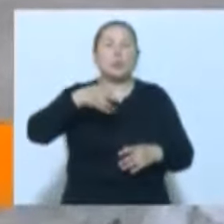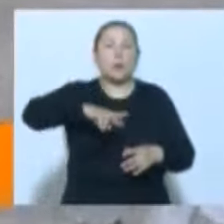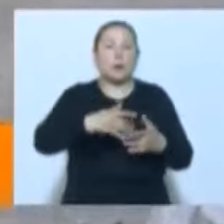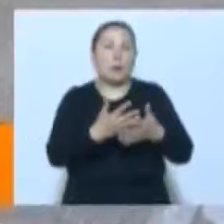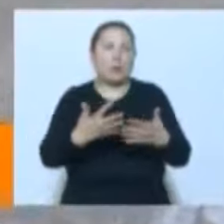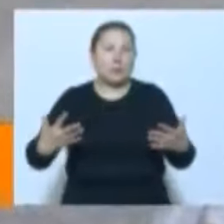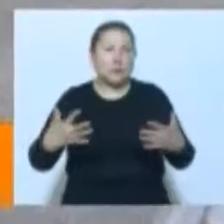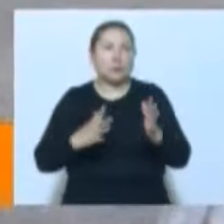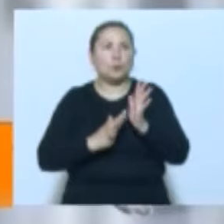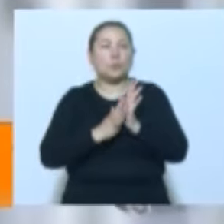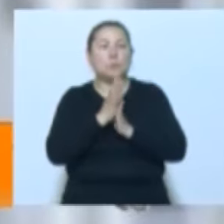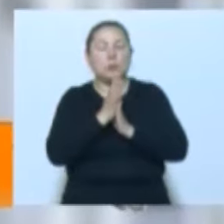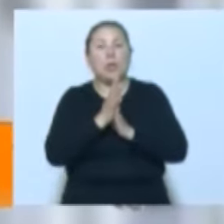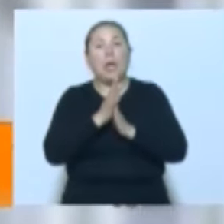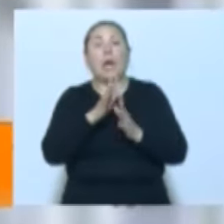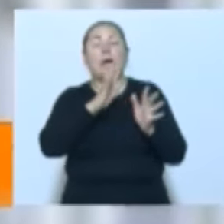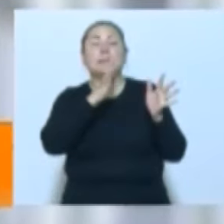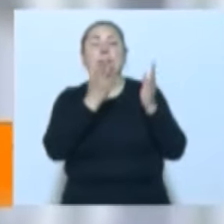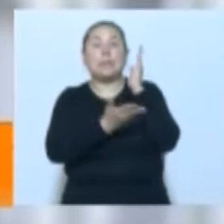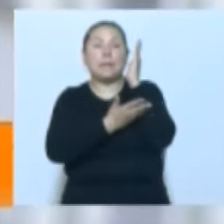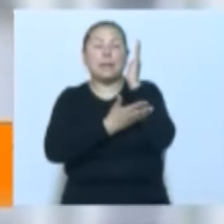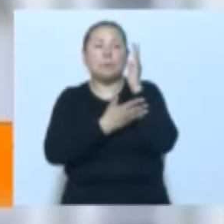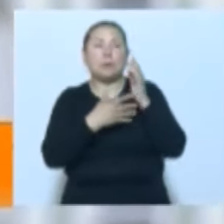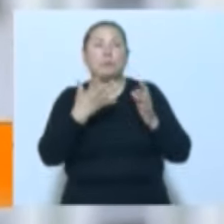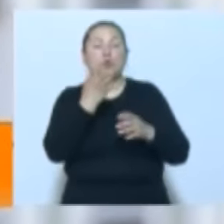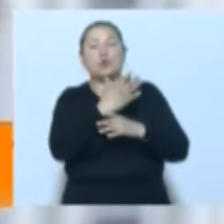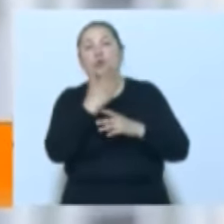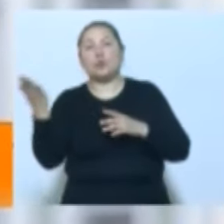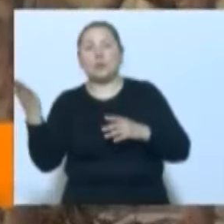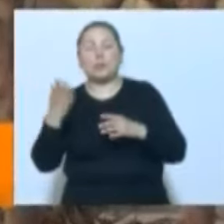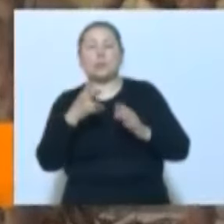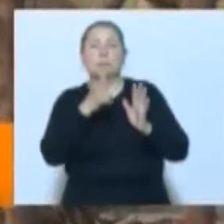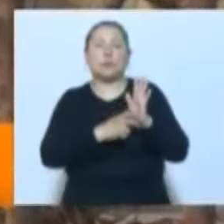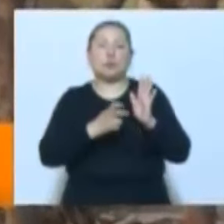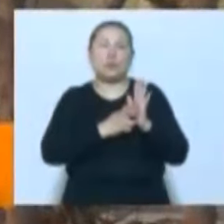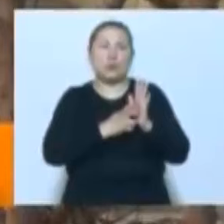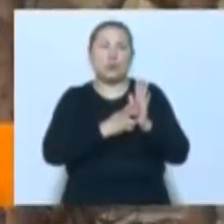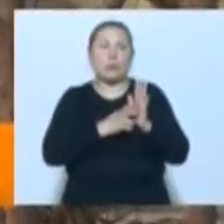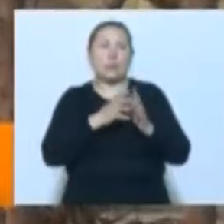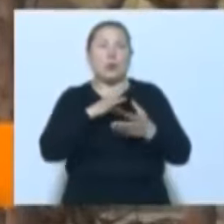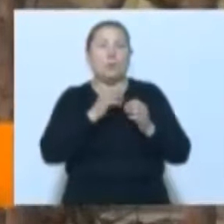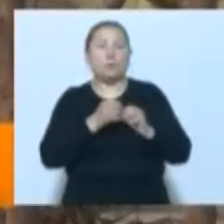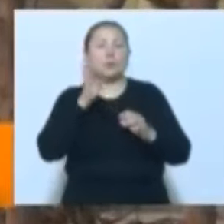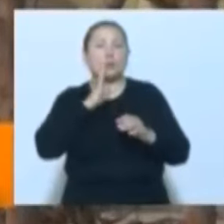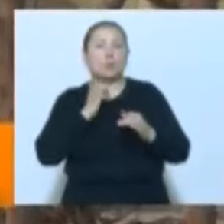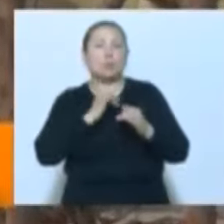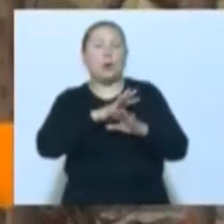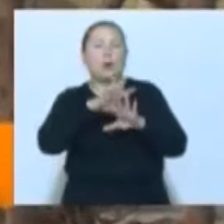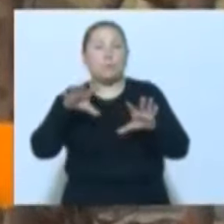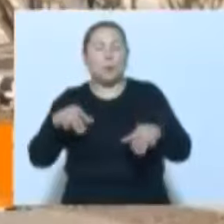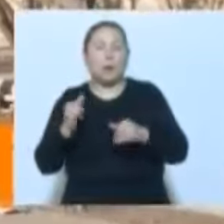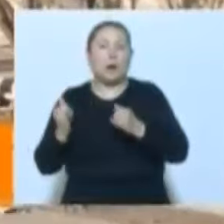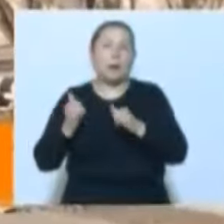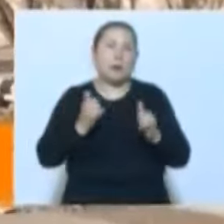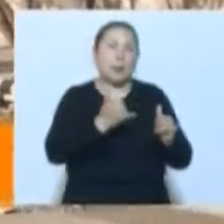шырша өсіп тұр. Ал жеміс ағашы 500-ге, көп жылдық бұталардың саны 800-ге жеткен. Ұзақ жыл су барлау мекемесінде қызмет